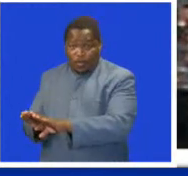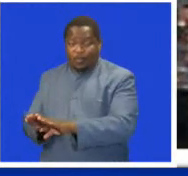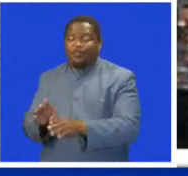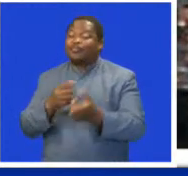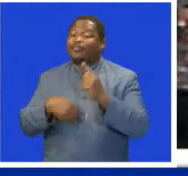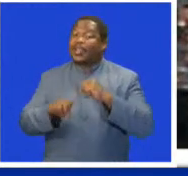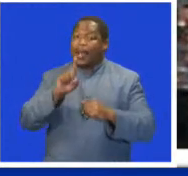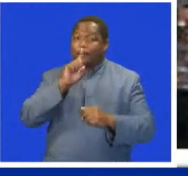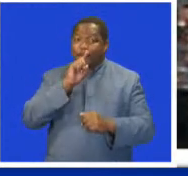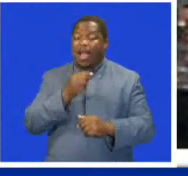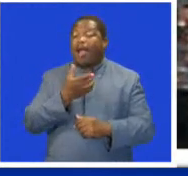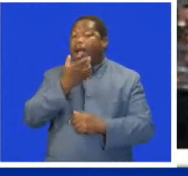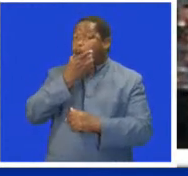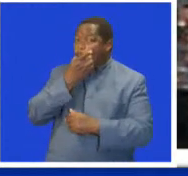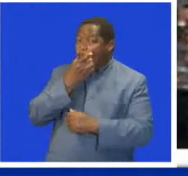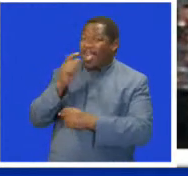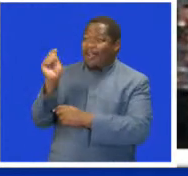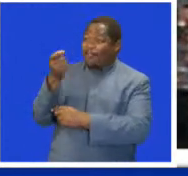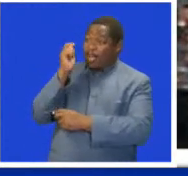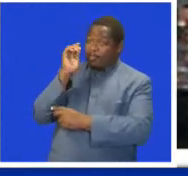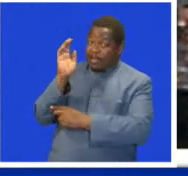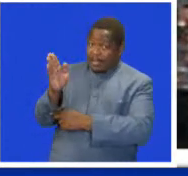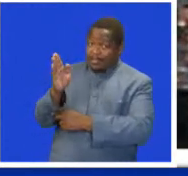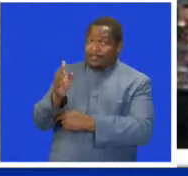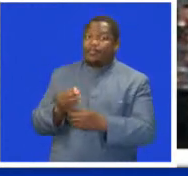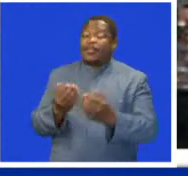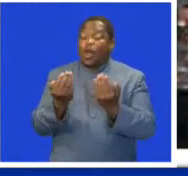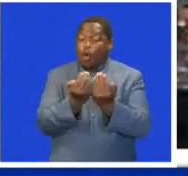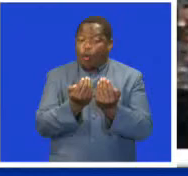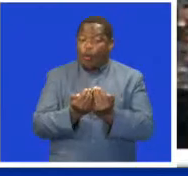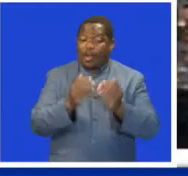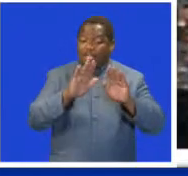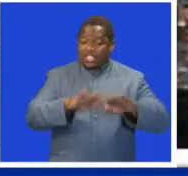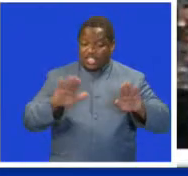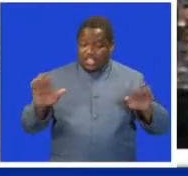ngemphisi kuthi bente imisebenti lethite langabalethela inzuzo yemali.